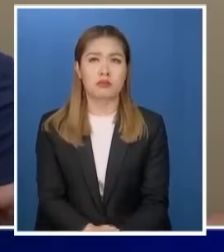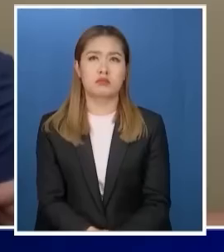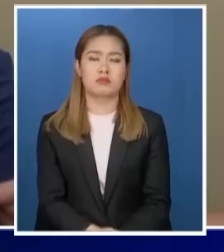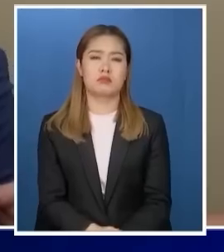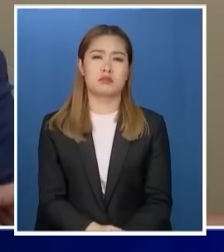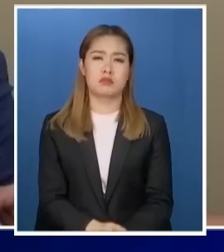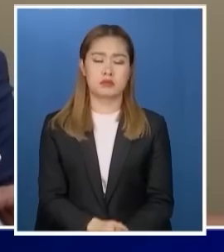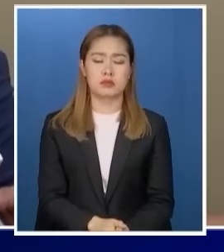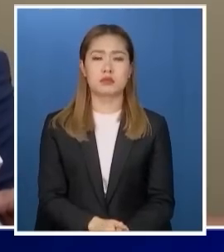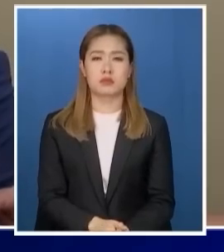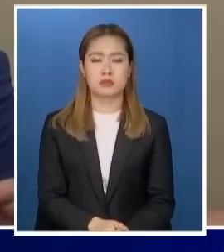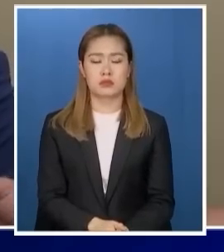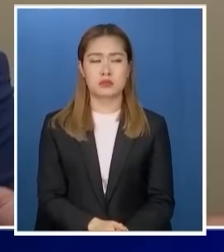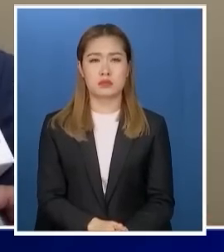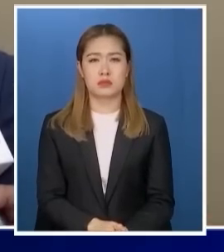องฟังเสียงดูหน่อยฮะ